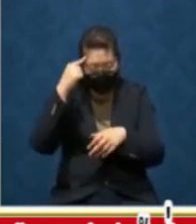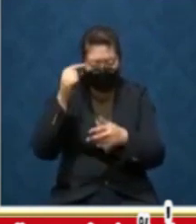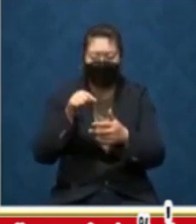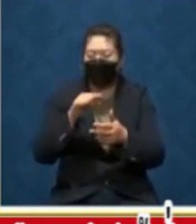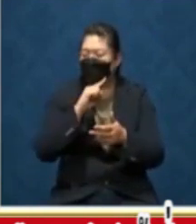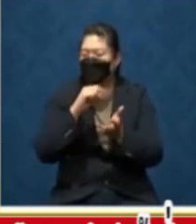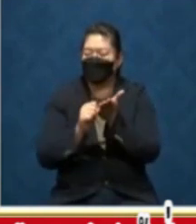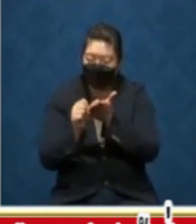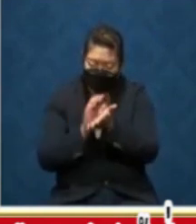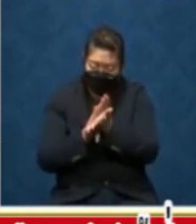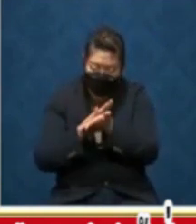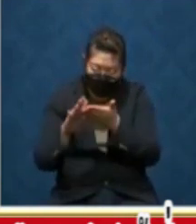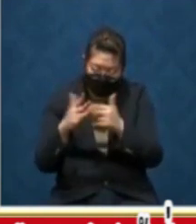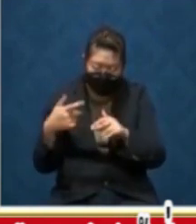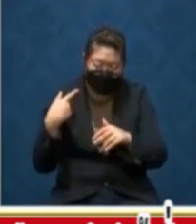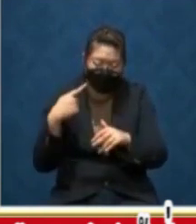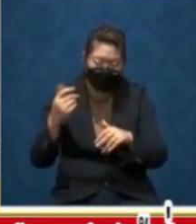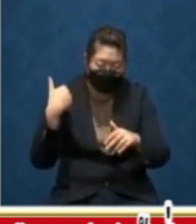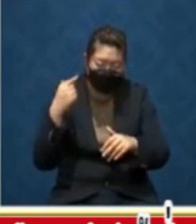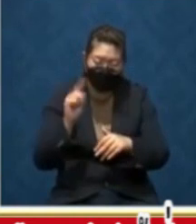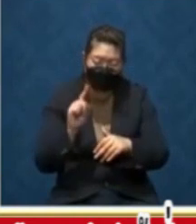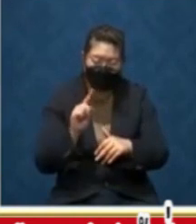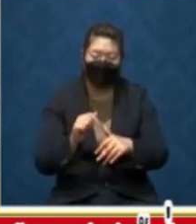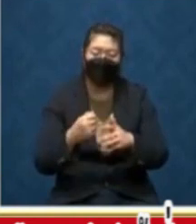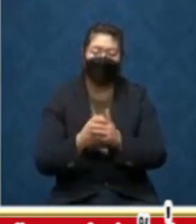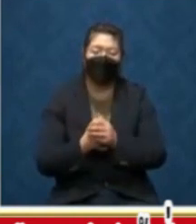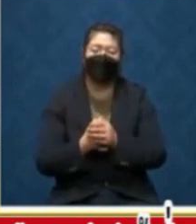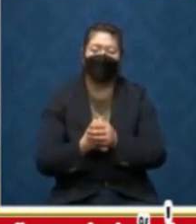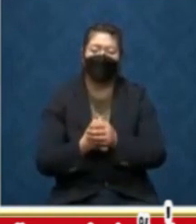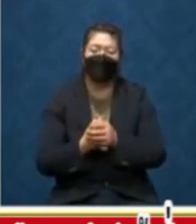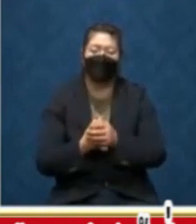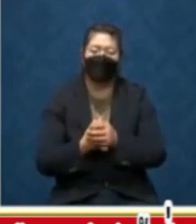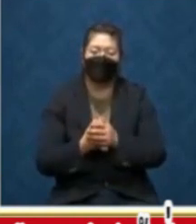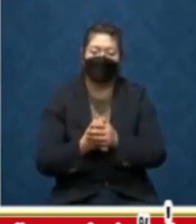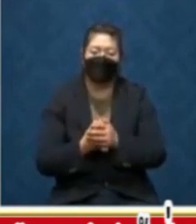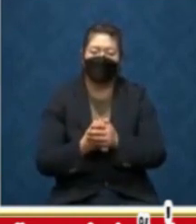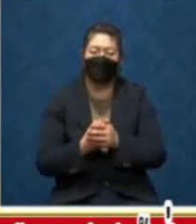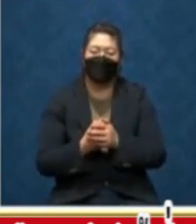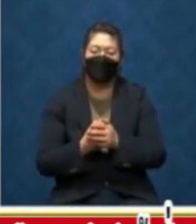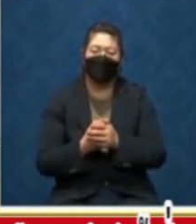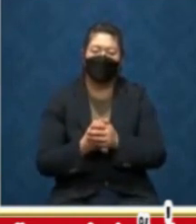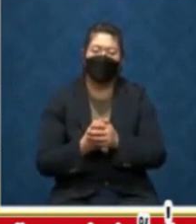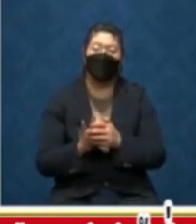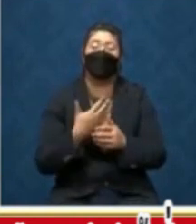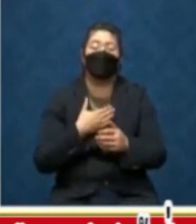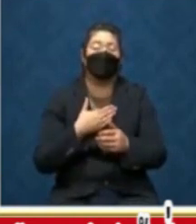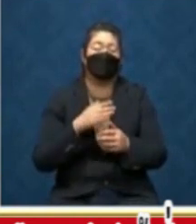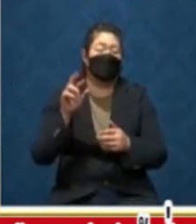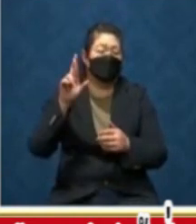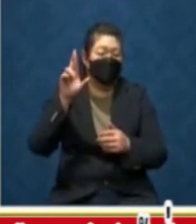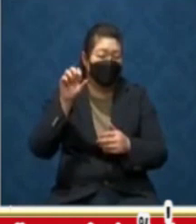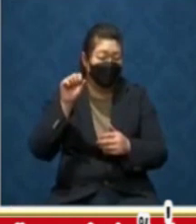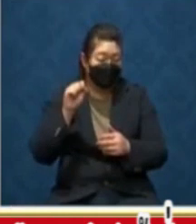สัมปทานครับและผมก็ไม่คิดว่าสภาแห่งนี้จะต้องไปเอาหัวเอาใจใครไม่ใช่สภาที่จะ